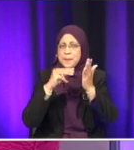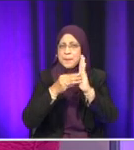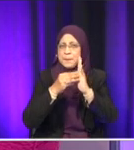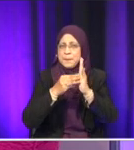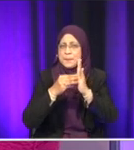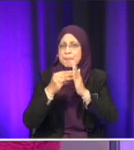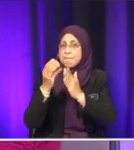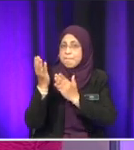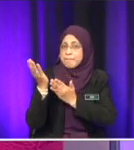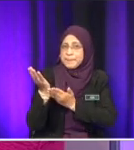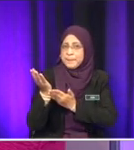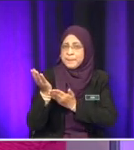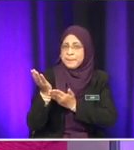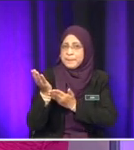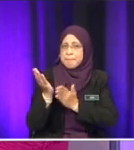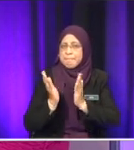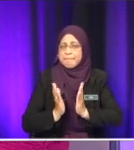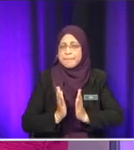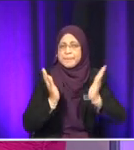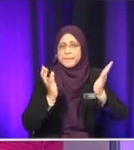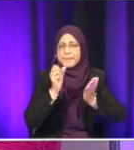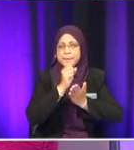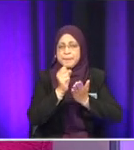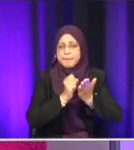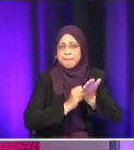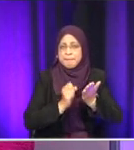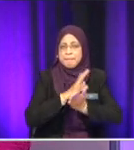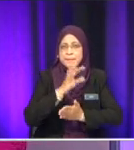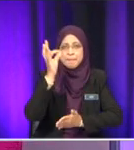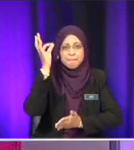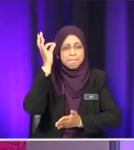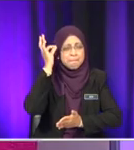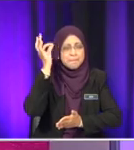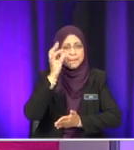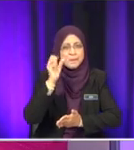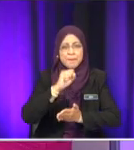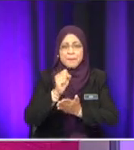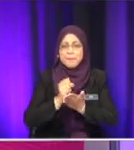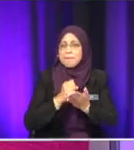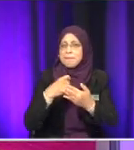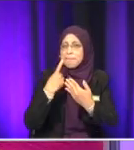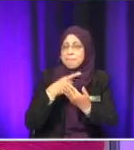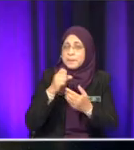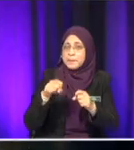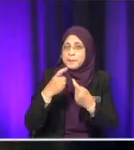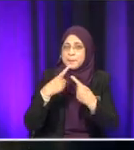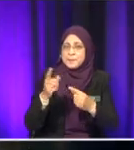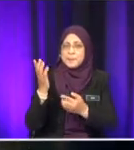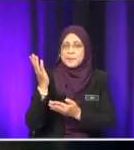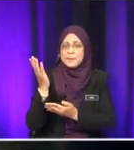menggunakan bahasa sini visual dan juga pemikiran seni visual itu sendiri ya oke